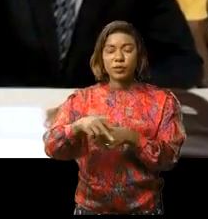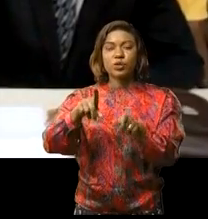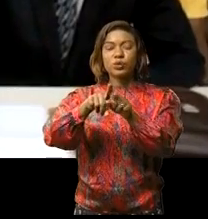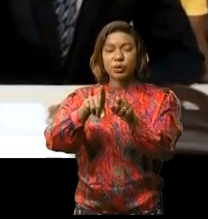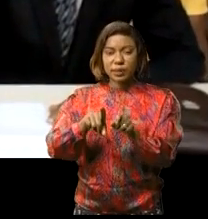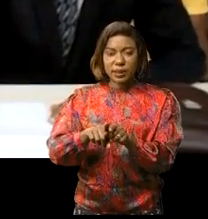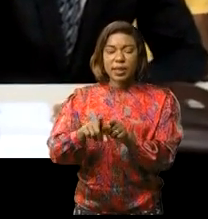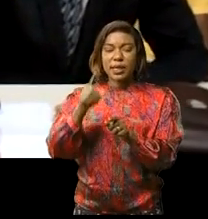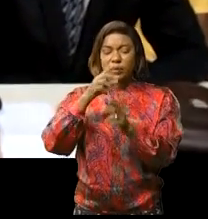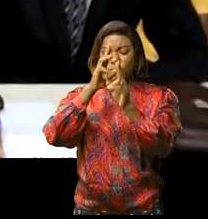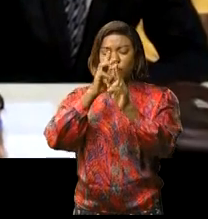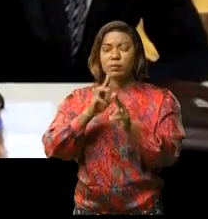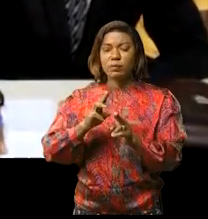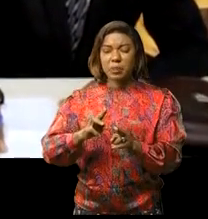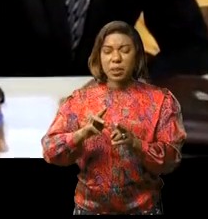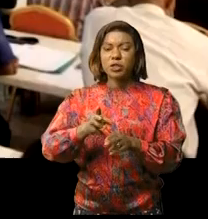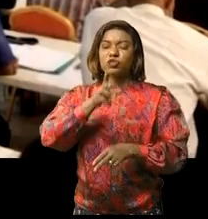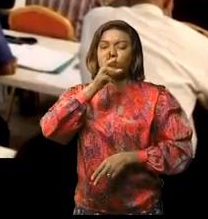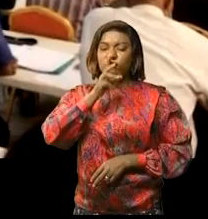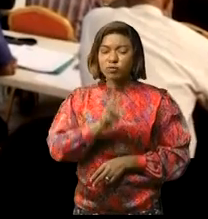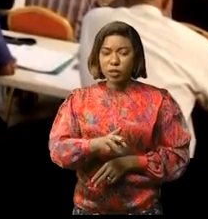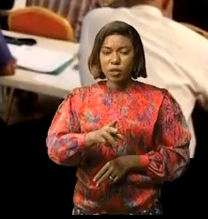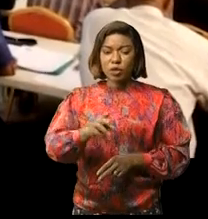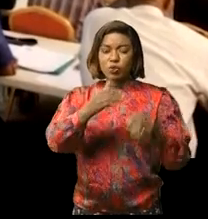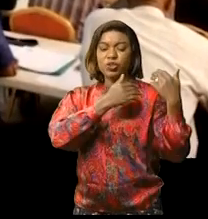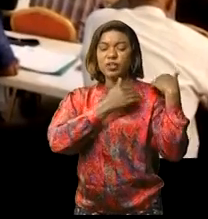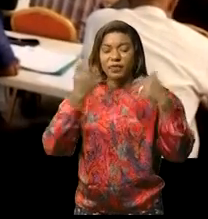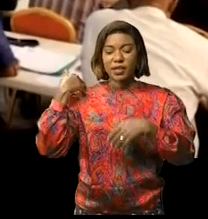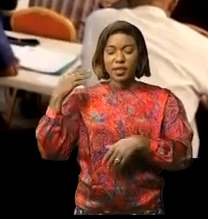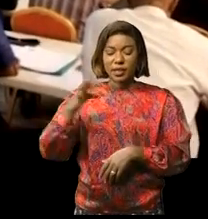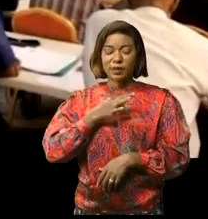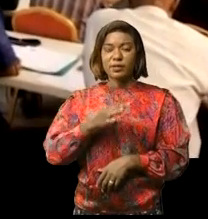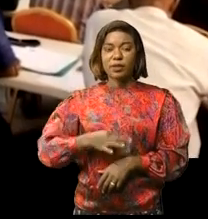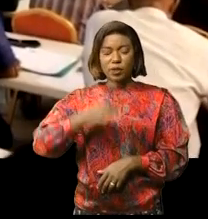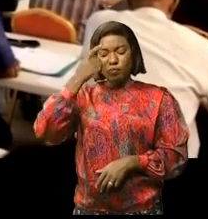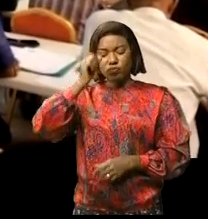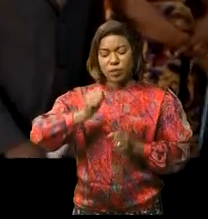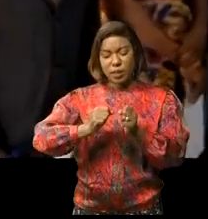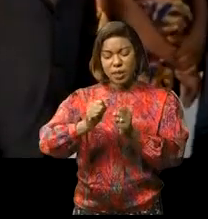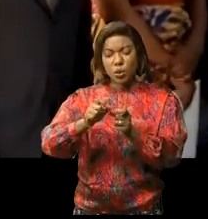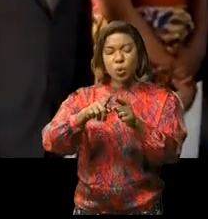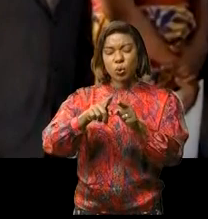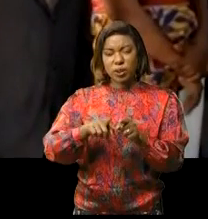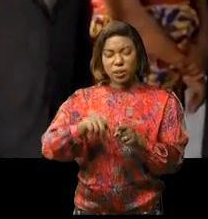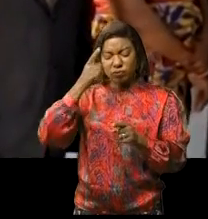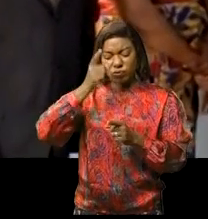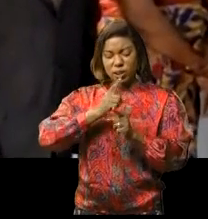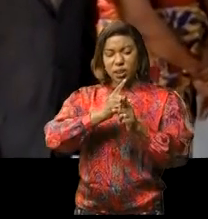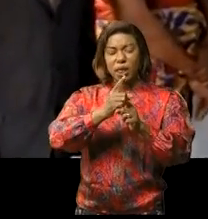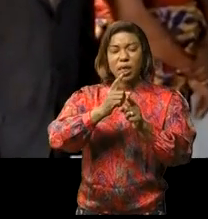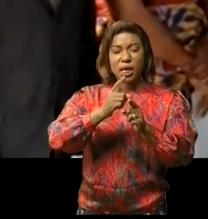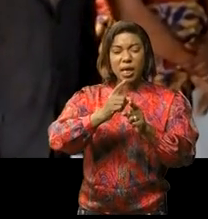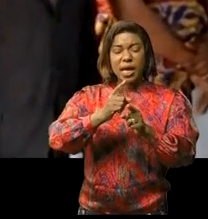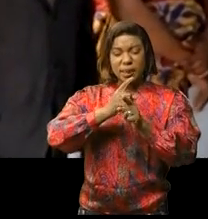part rendu un hommage mérité au chef de l'État, Félix-Antoine Tshisekedi Tshilombo, pour la lutte qu'il mène contre l'insécurité alimentaire